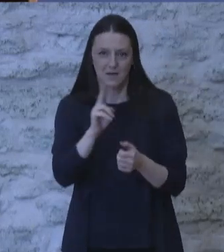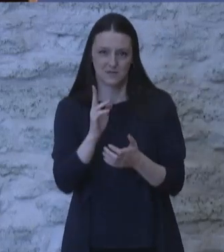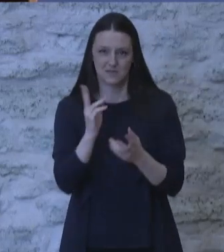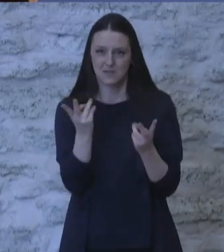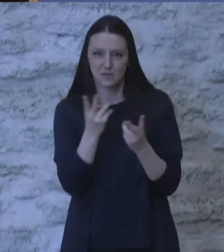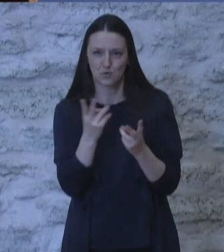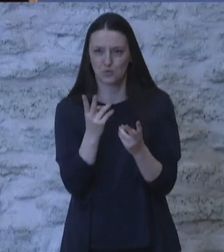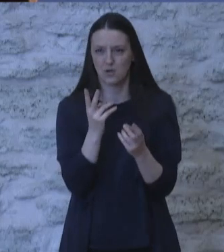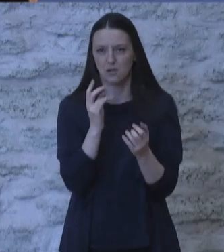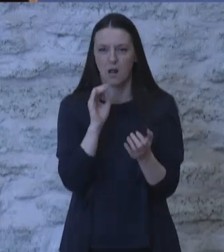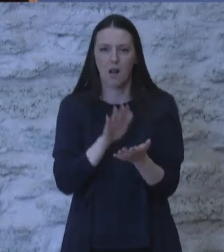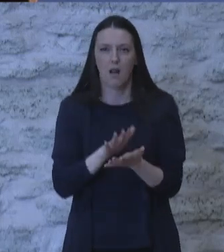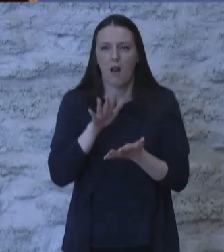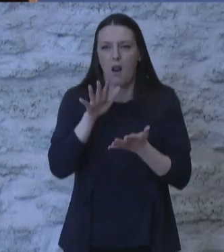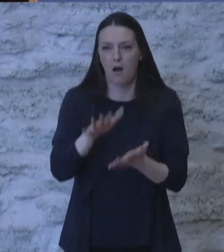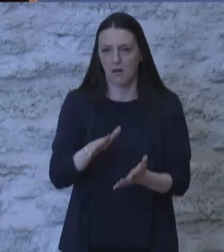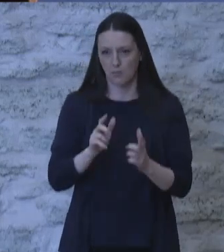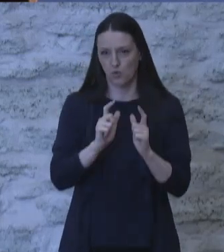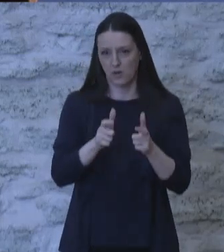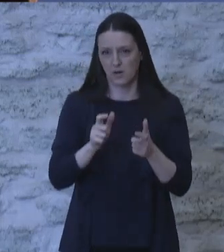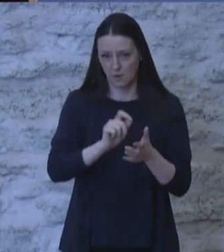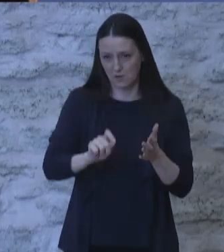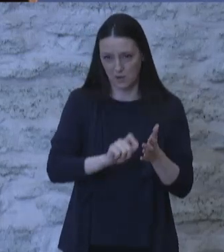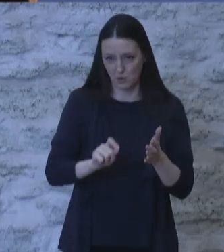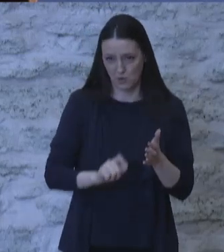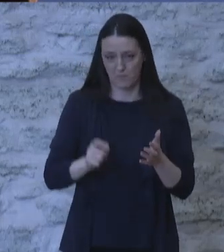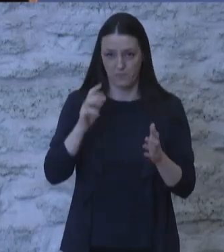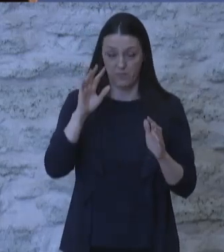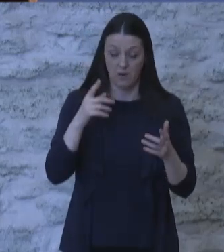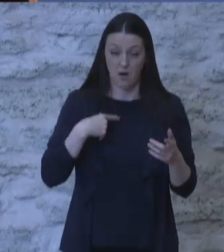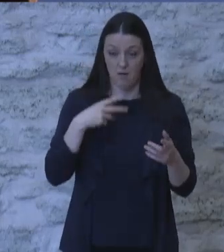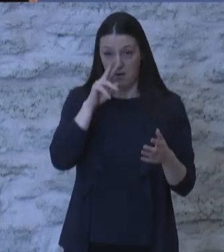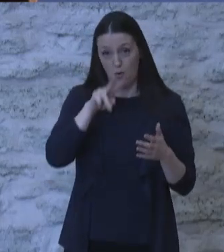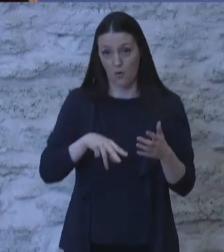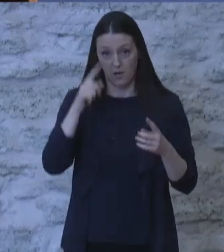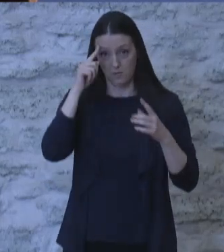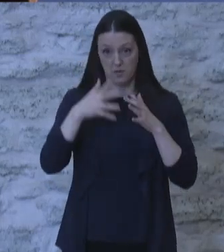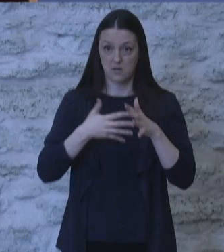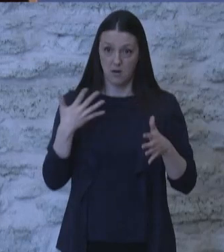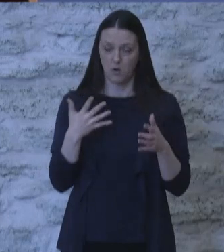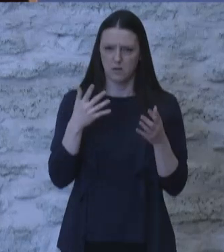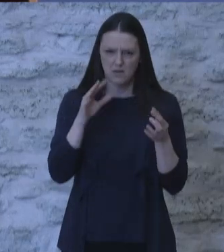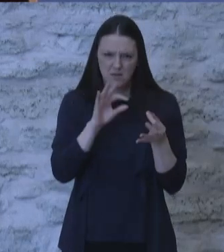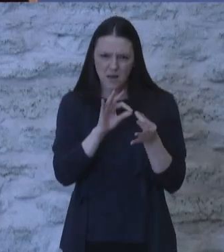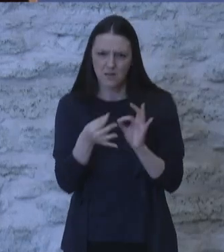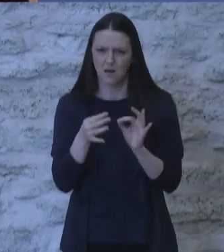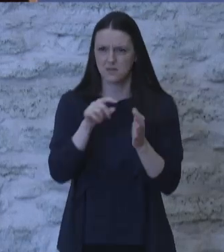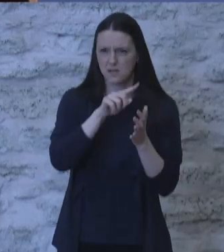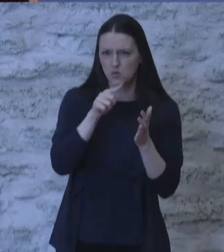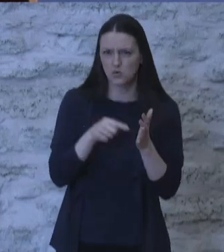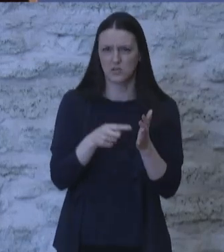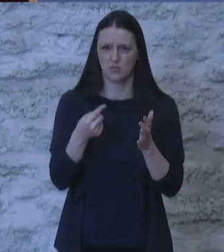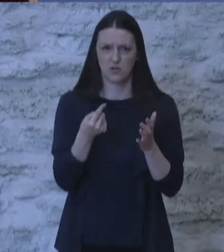saatud. Aga on aru saadav, et kui mingid väga konkreetsed, detailse küsimused sul